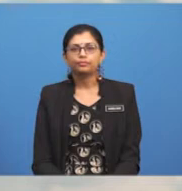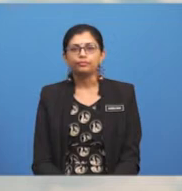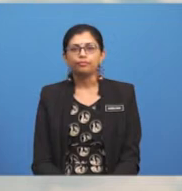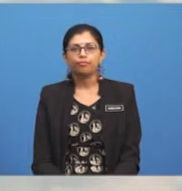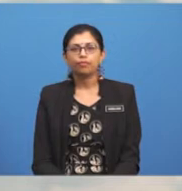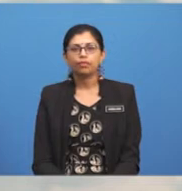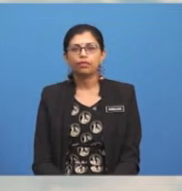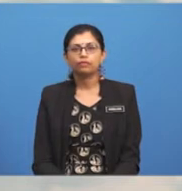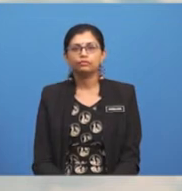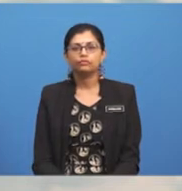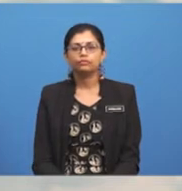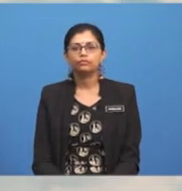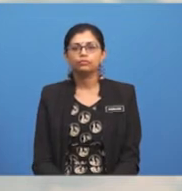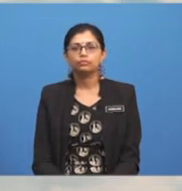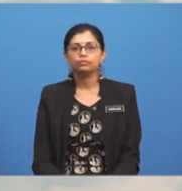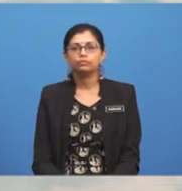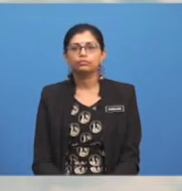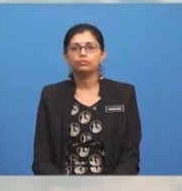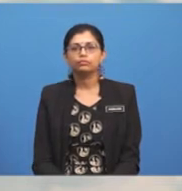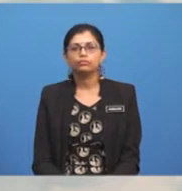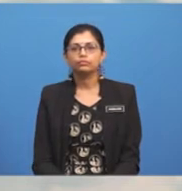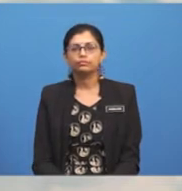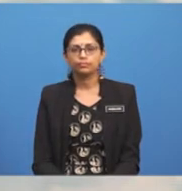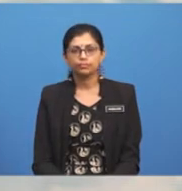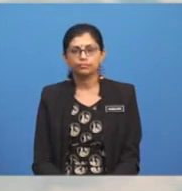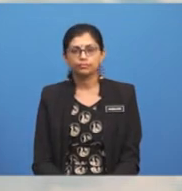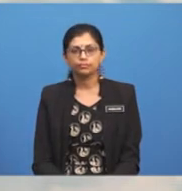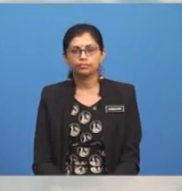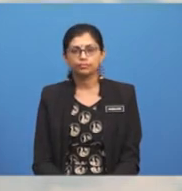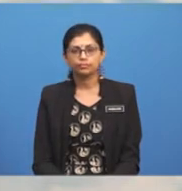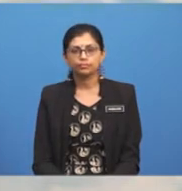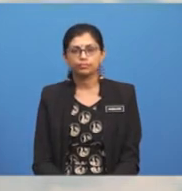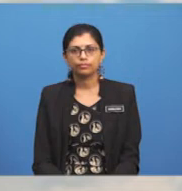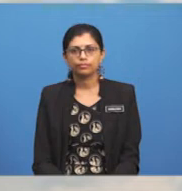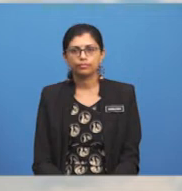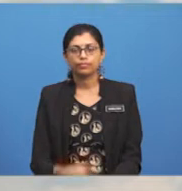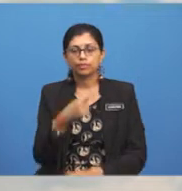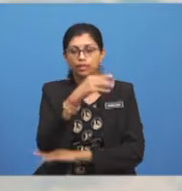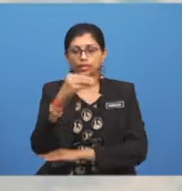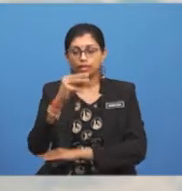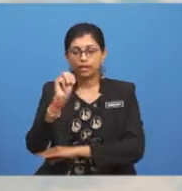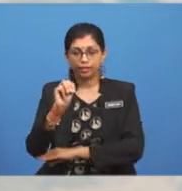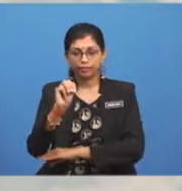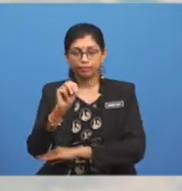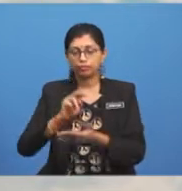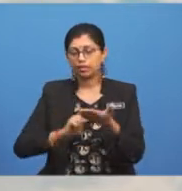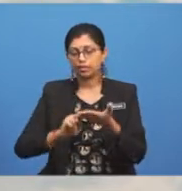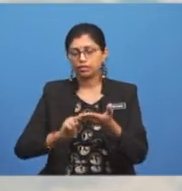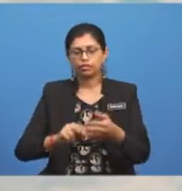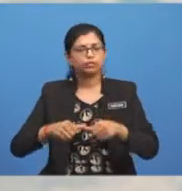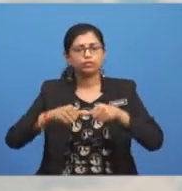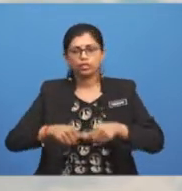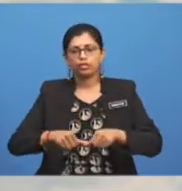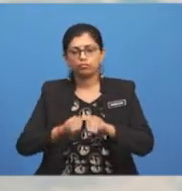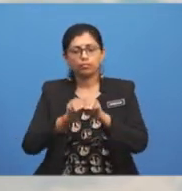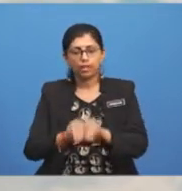dibahagikan dengan R. Harus diingat bahawa nilai G dan nilai M adalah tetap ataupun malar.